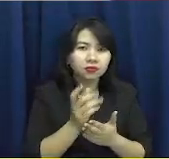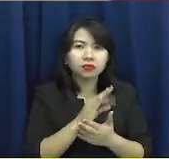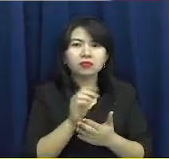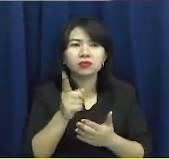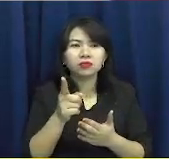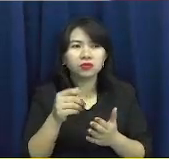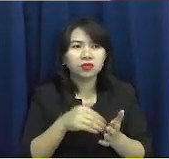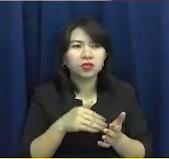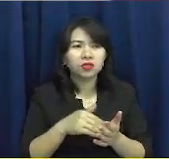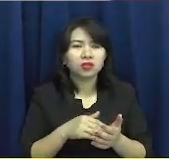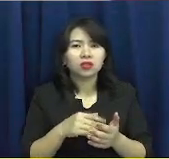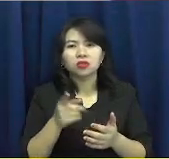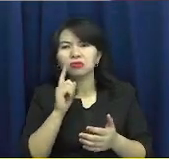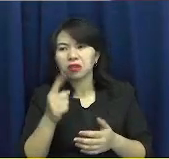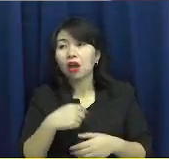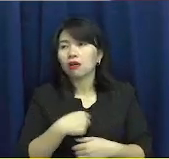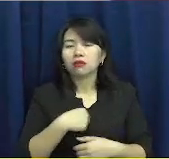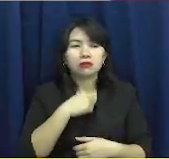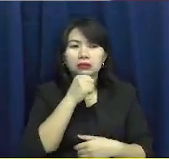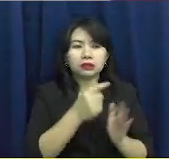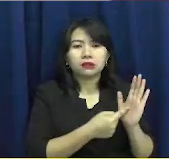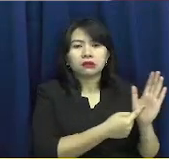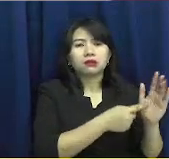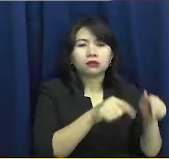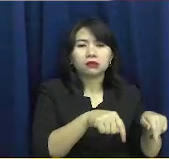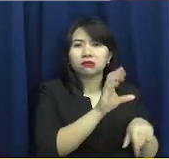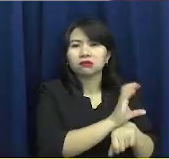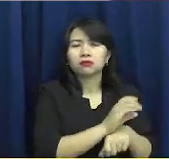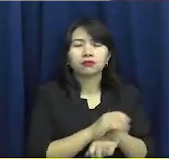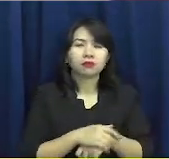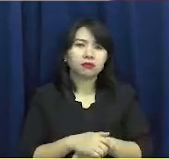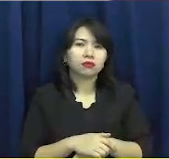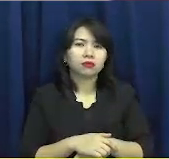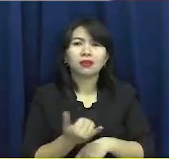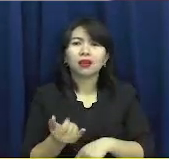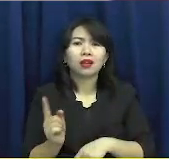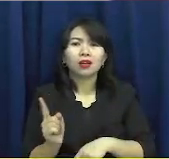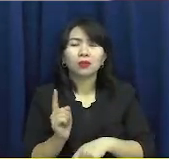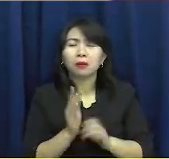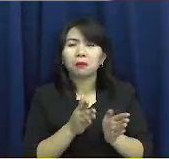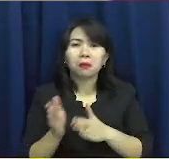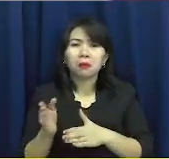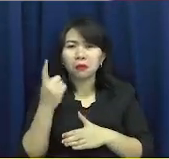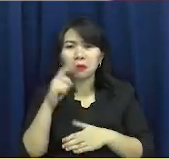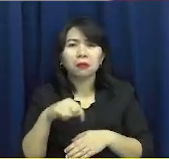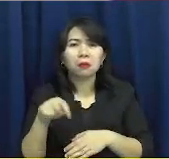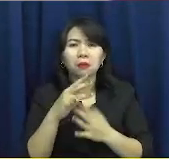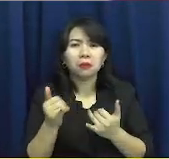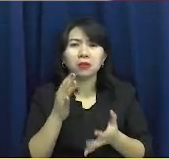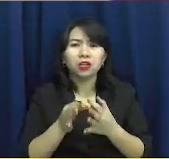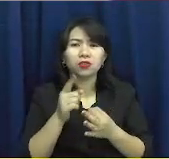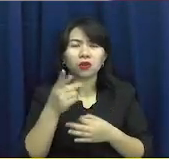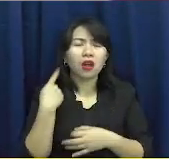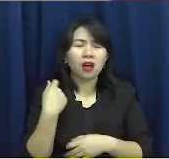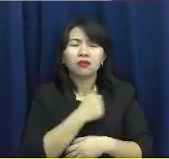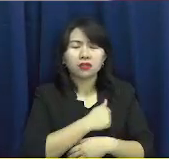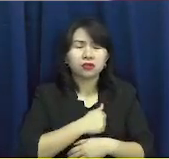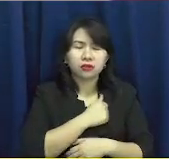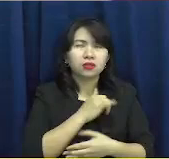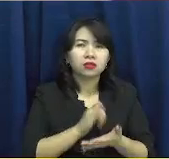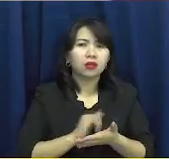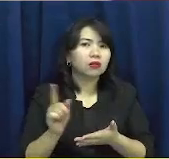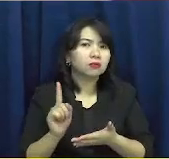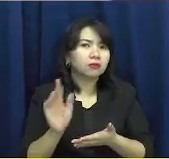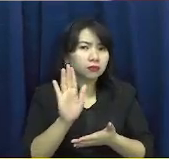hindi na ako magpapakita sa simbahan. You see, ano bang plano natin sa ganyan? Kung ikaw man ay ganyan, anong plano natin sa